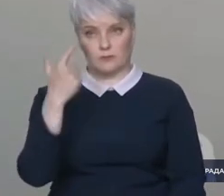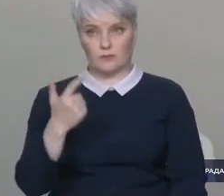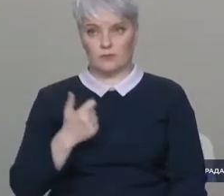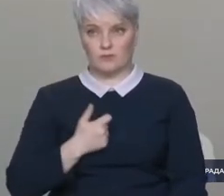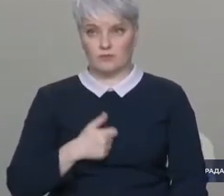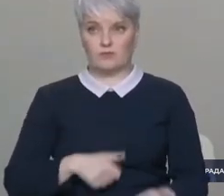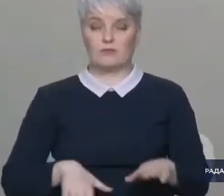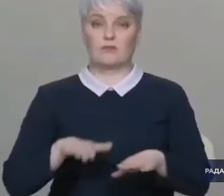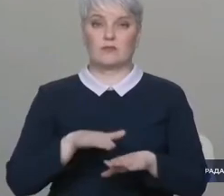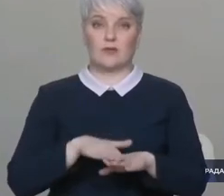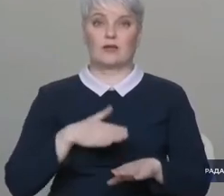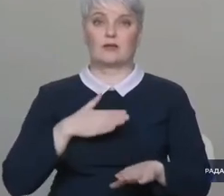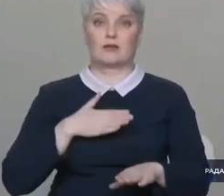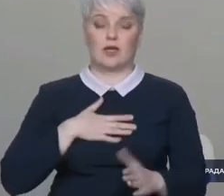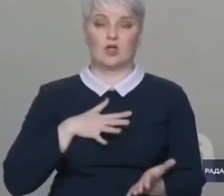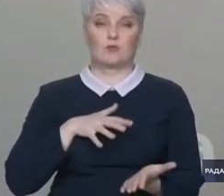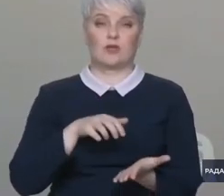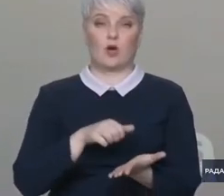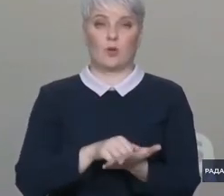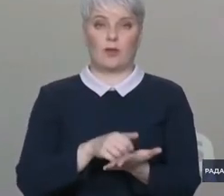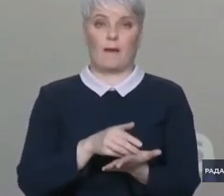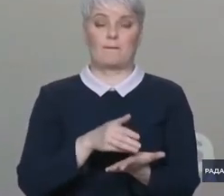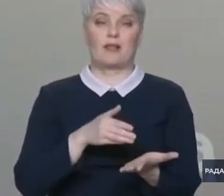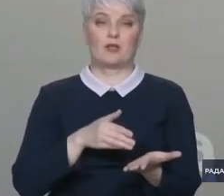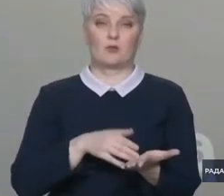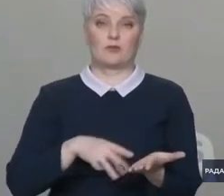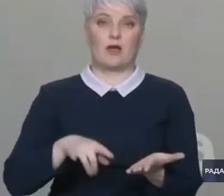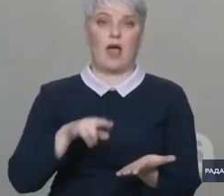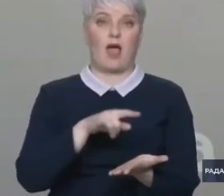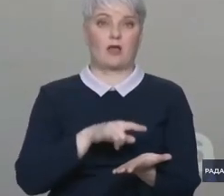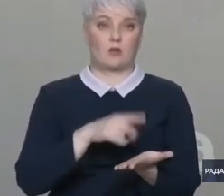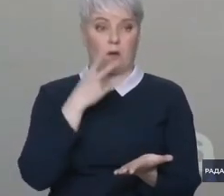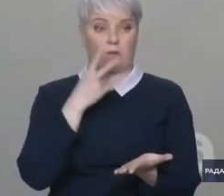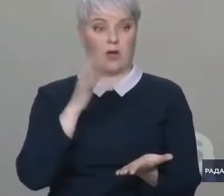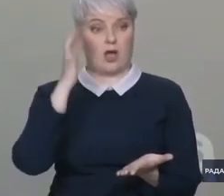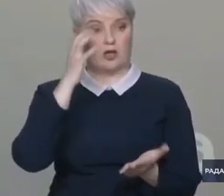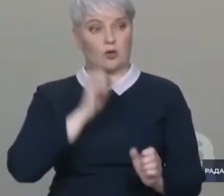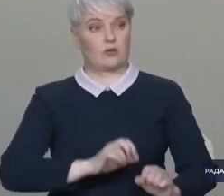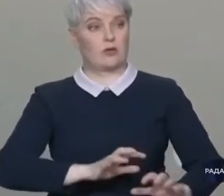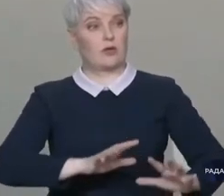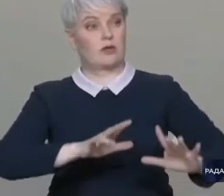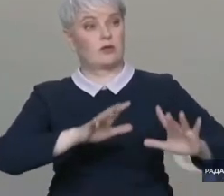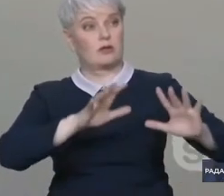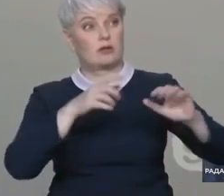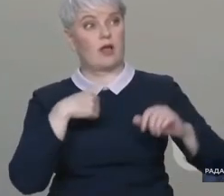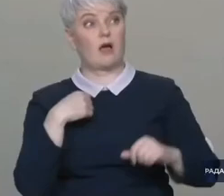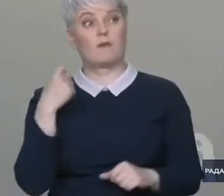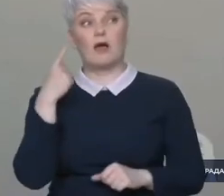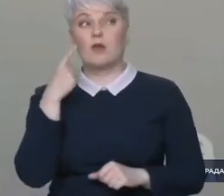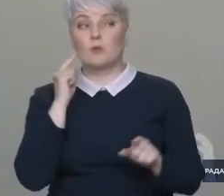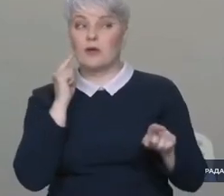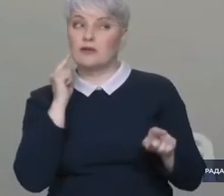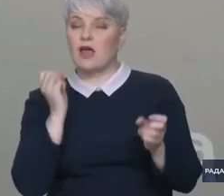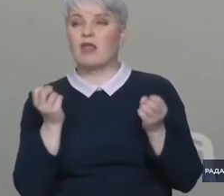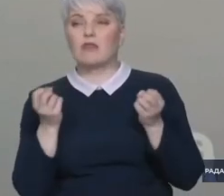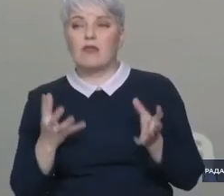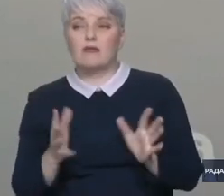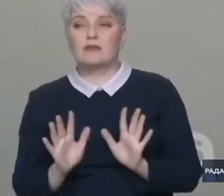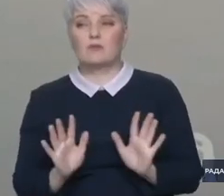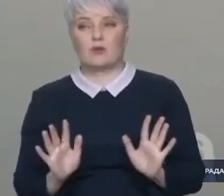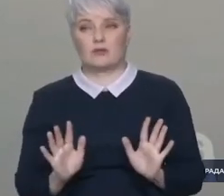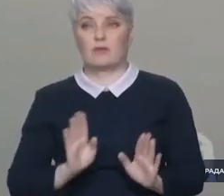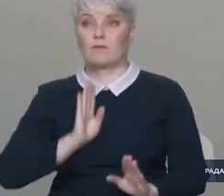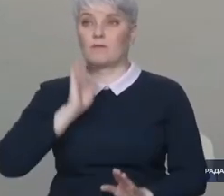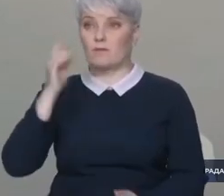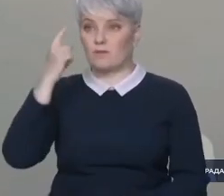над нашим захопленим мелітопольським аеродромом вони бачать чорний дим. І ми думаємо, що це неспроста, тому що буквально вранці повідомляли